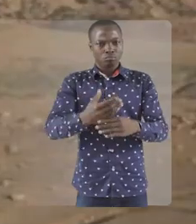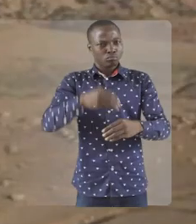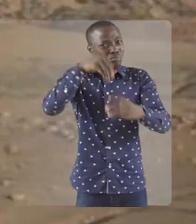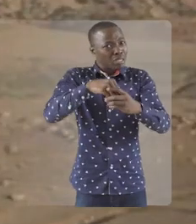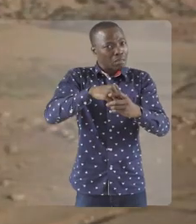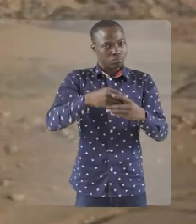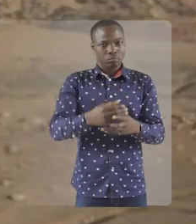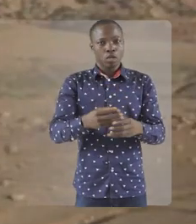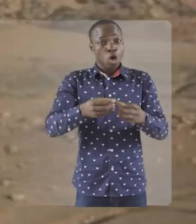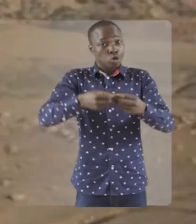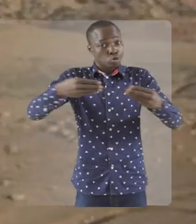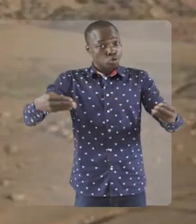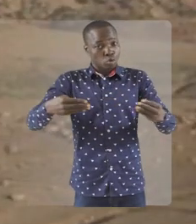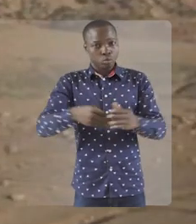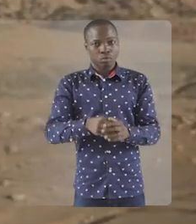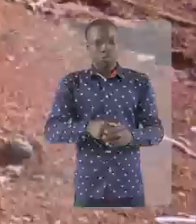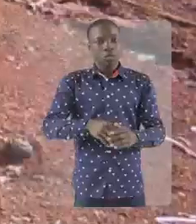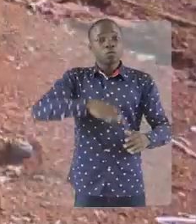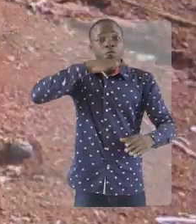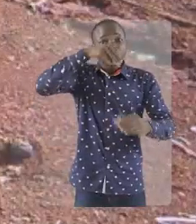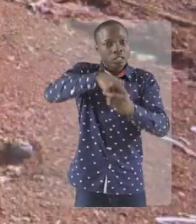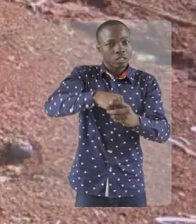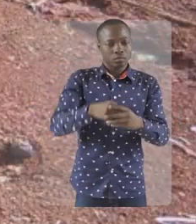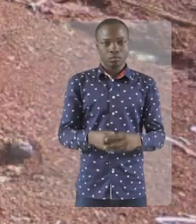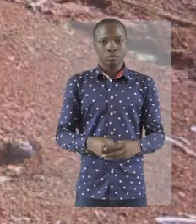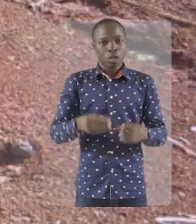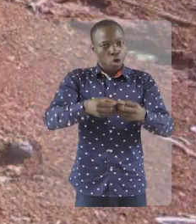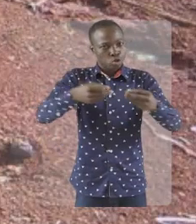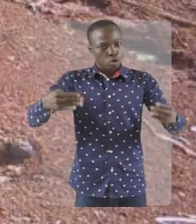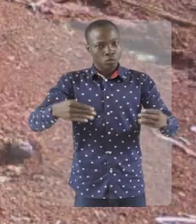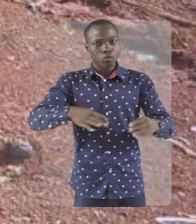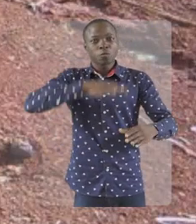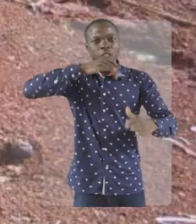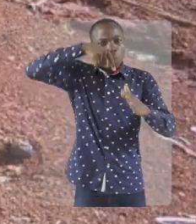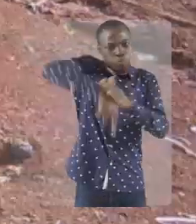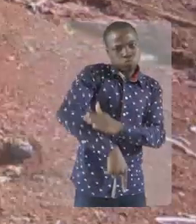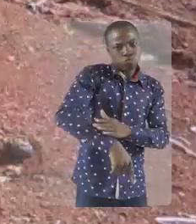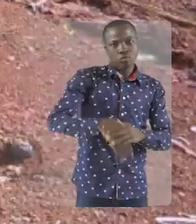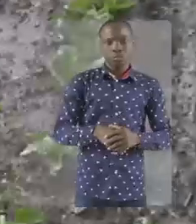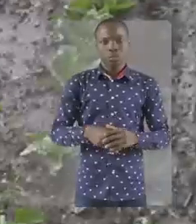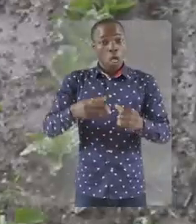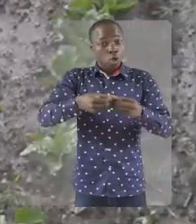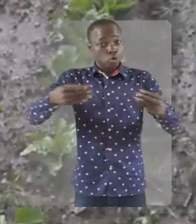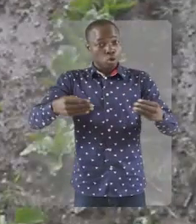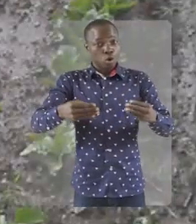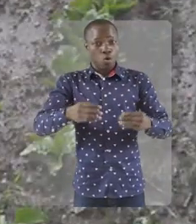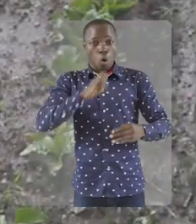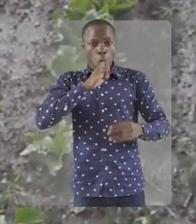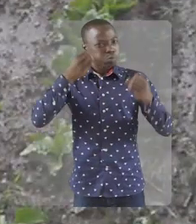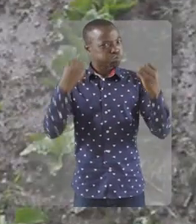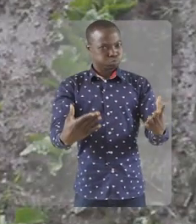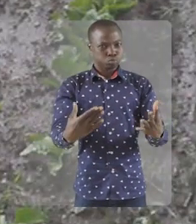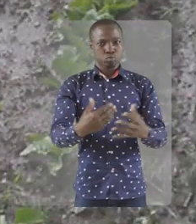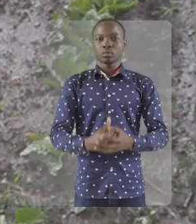sols ferrugineux, les sols ferralitiques et les sols